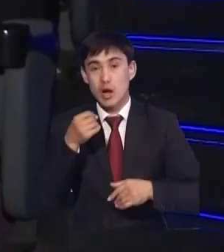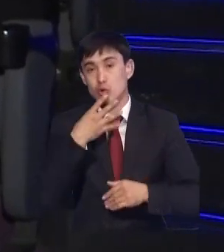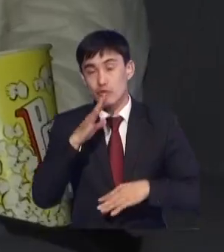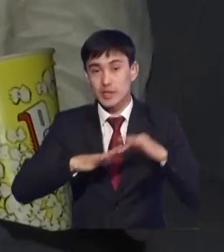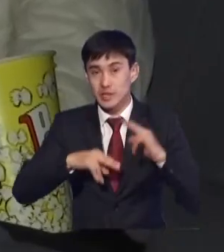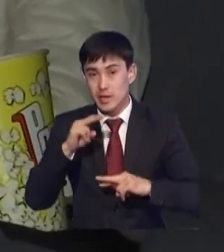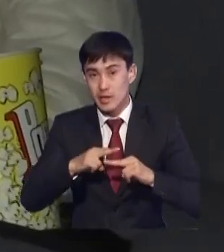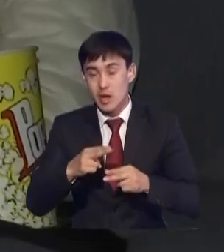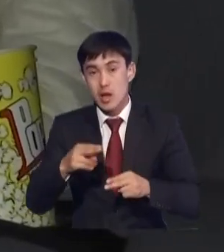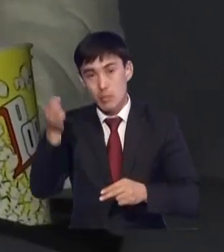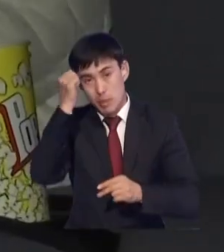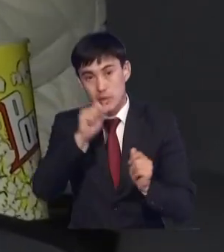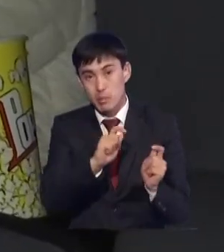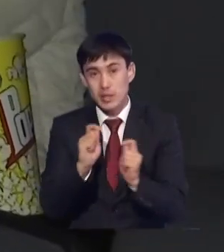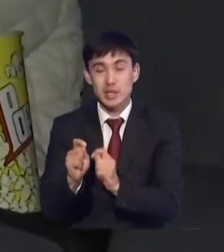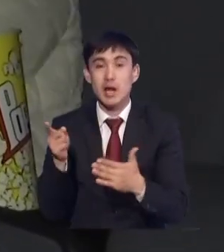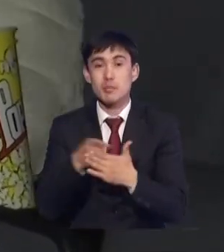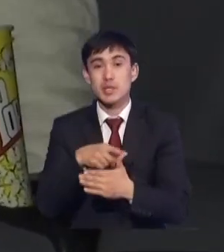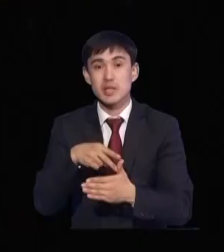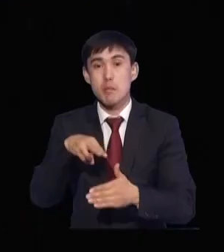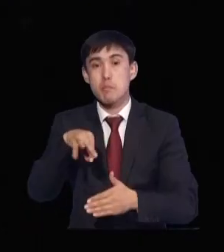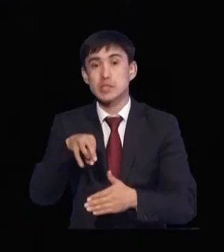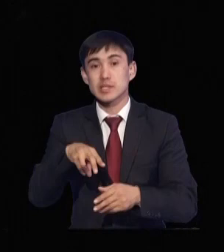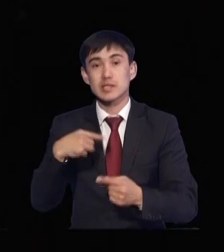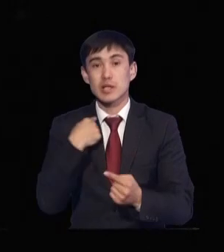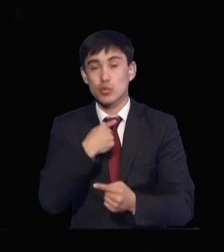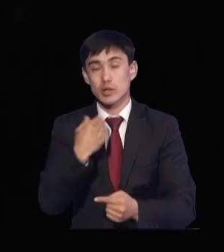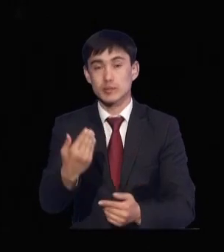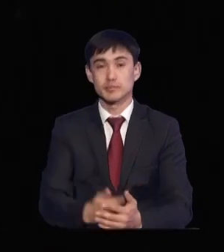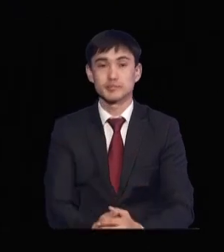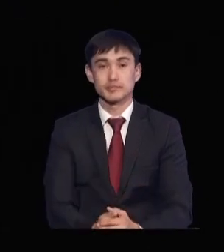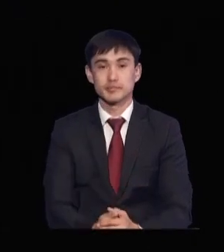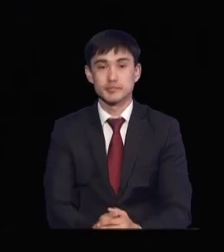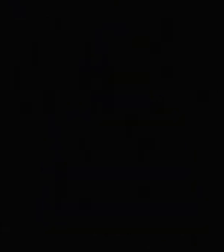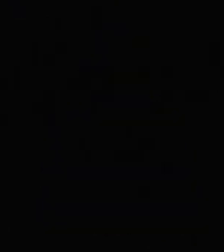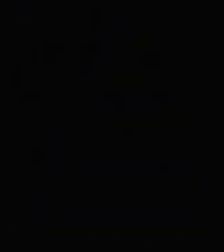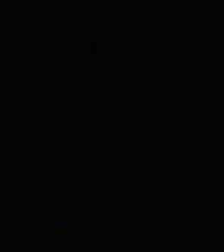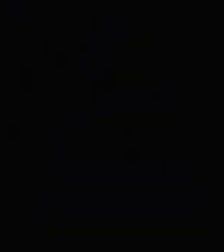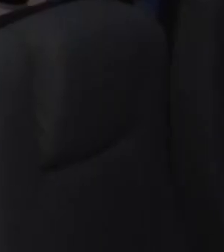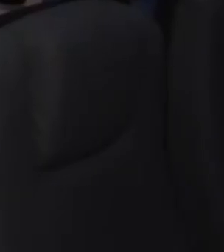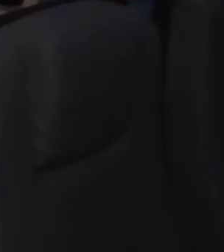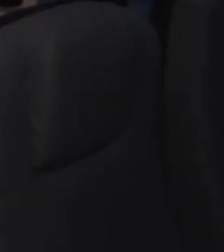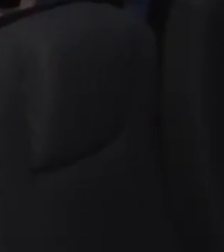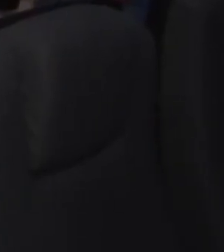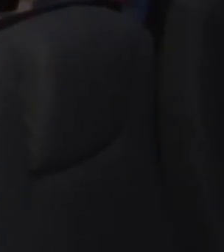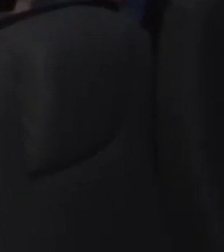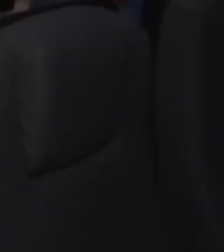настроения но и памятные подарки от имени меценатов тада Кургана Карина закриева Аблай Кубай телерадиокомпания